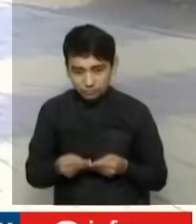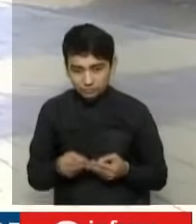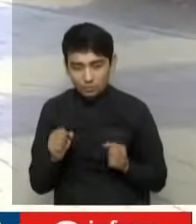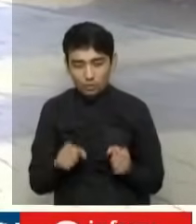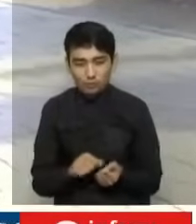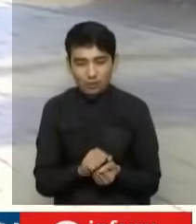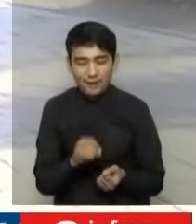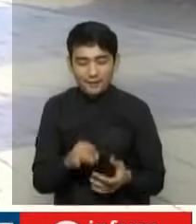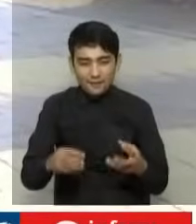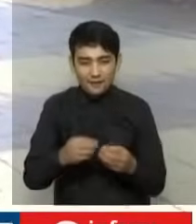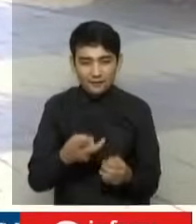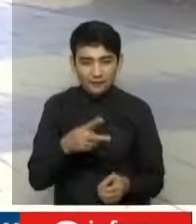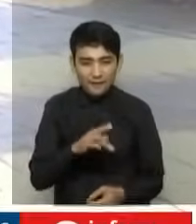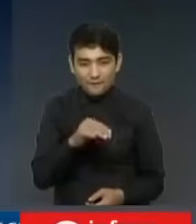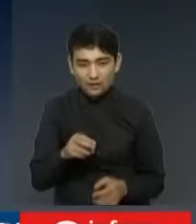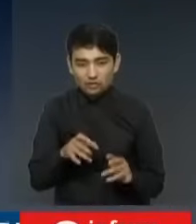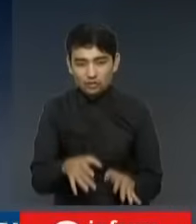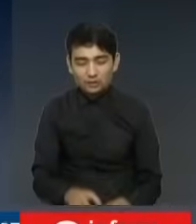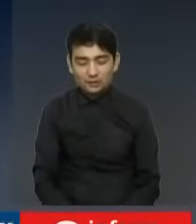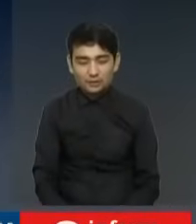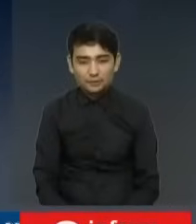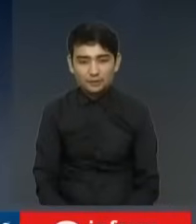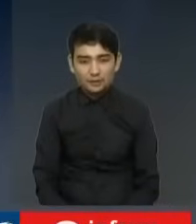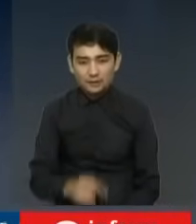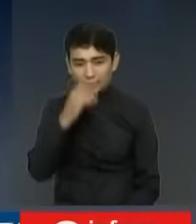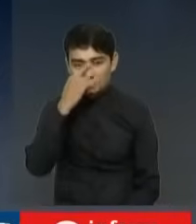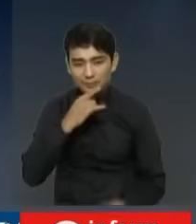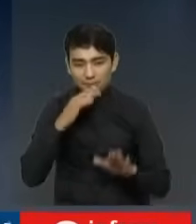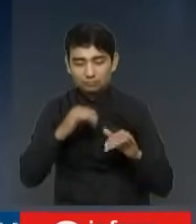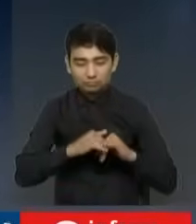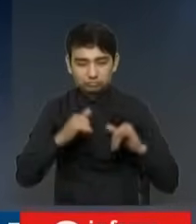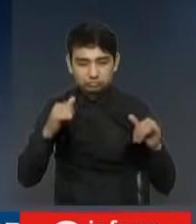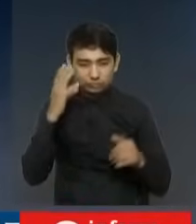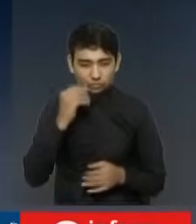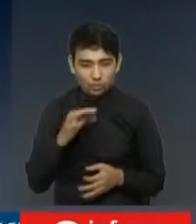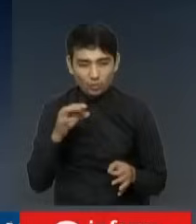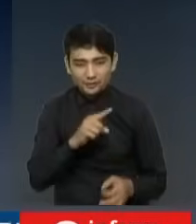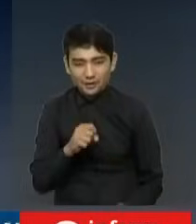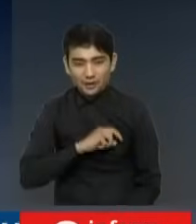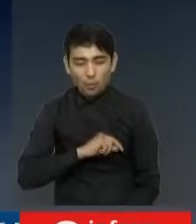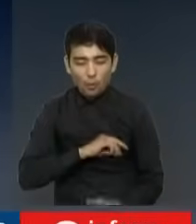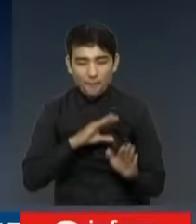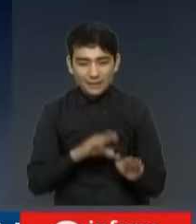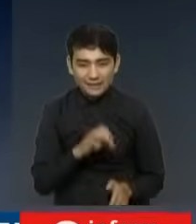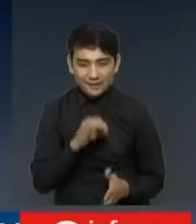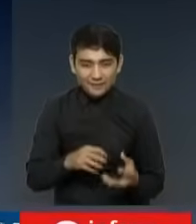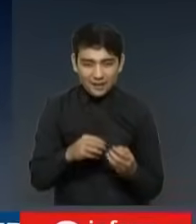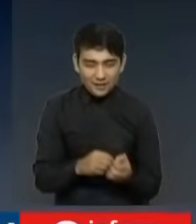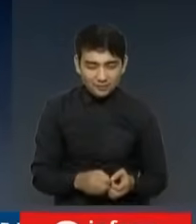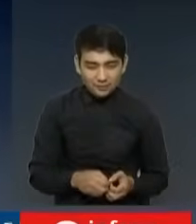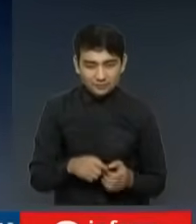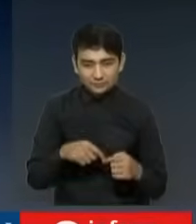вида решений, которые принимаются. В Казахстане растет конкуренция за рабочие места. По данным рекрутинговой